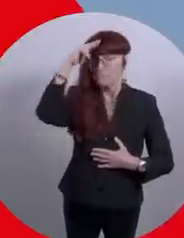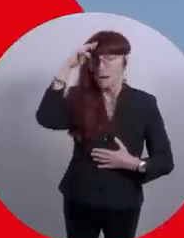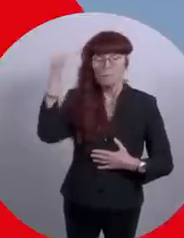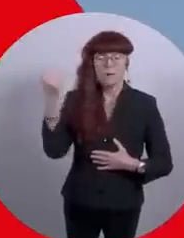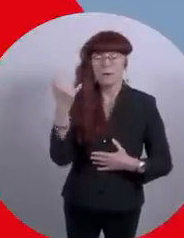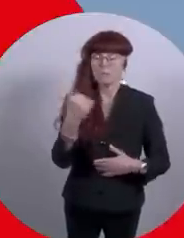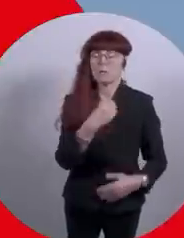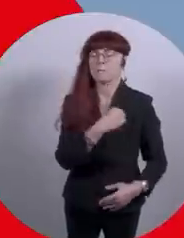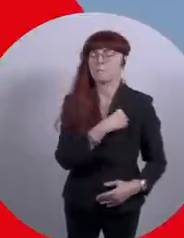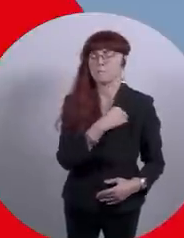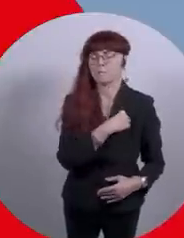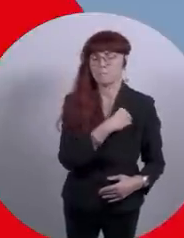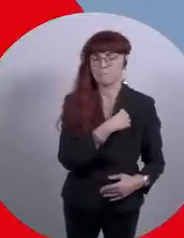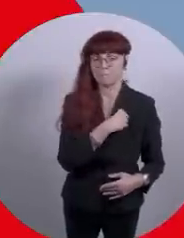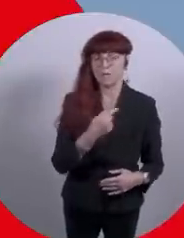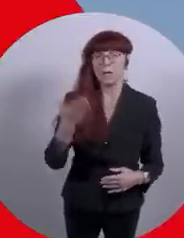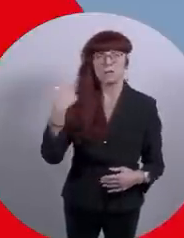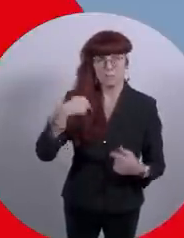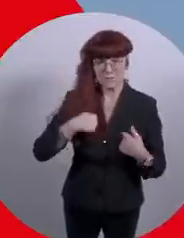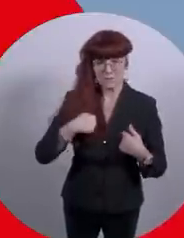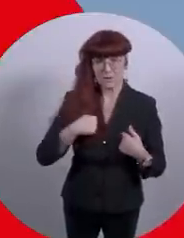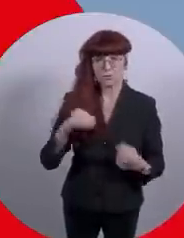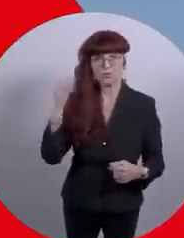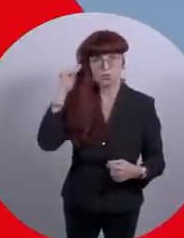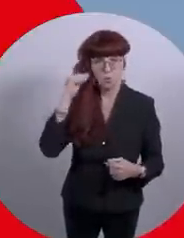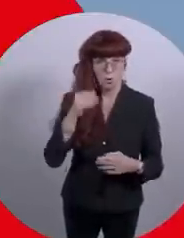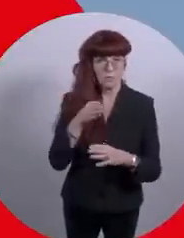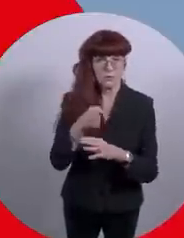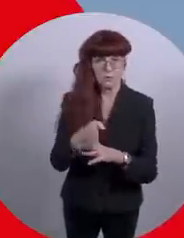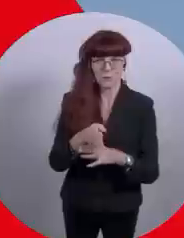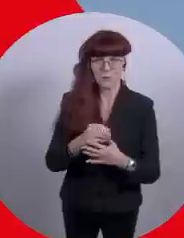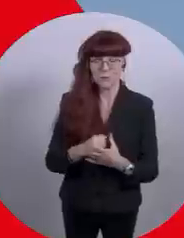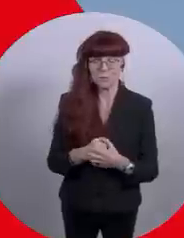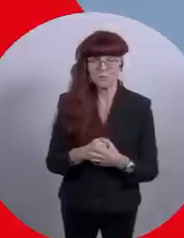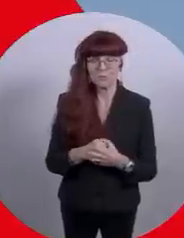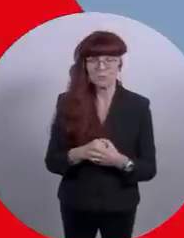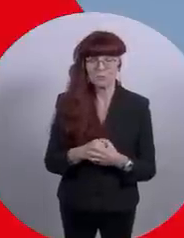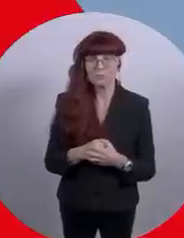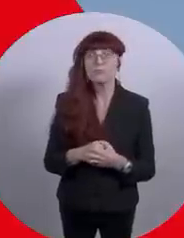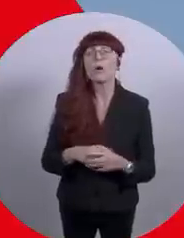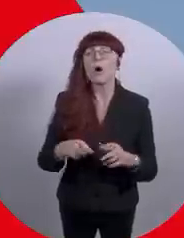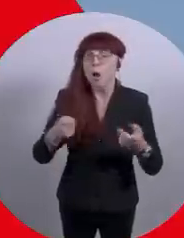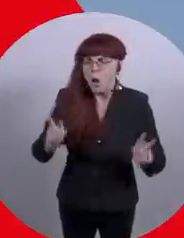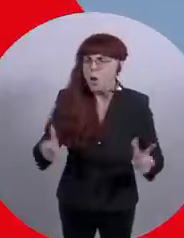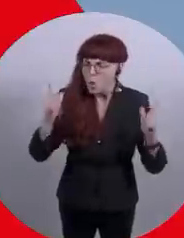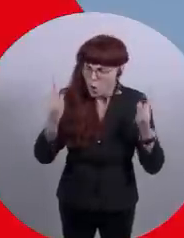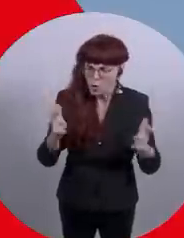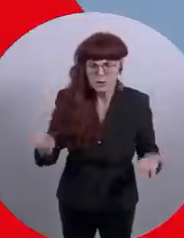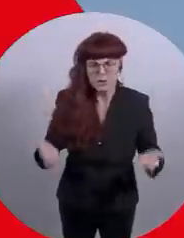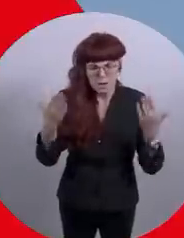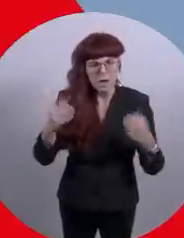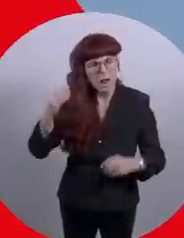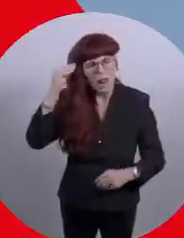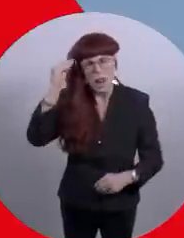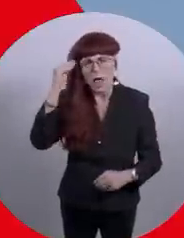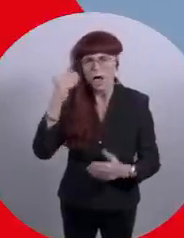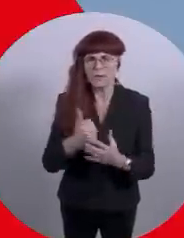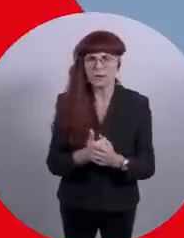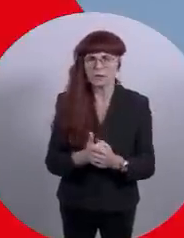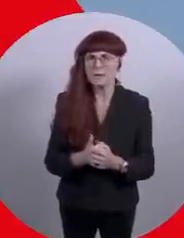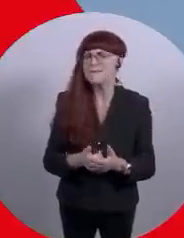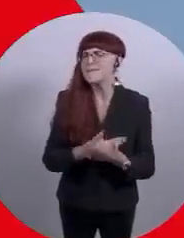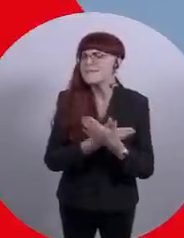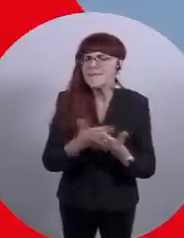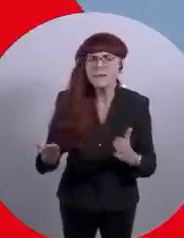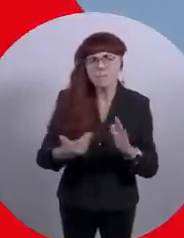wie ich die Schule besucht habe lernen was das kann dir niemand wegnehmen